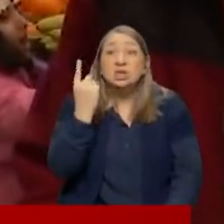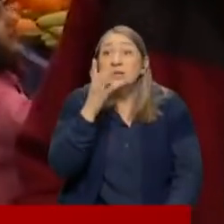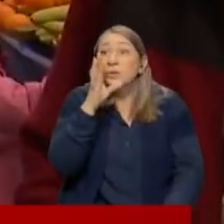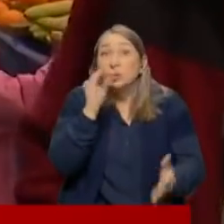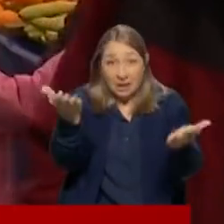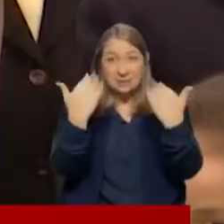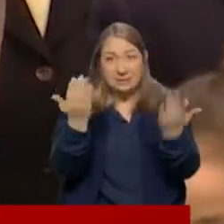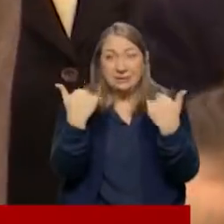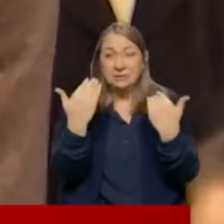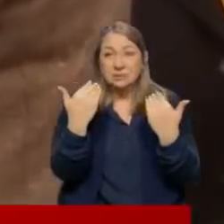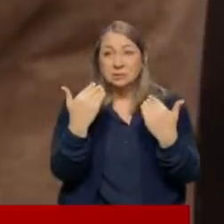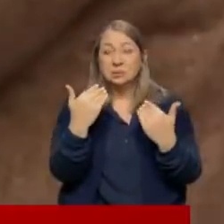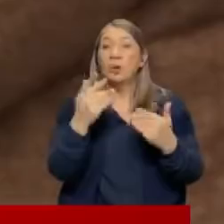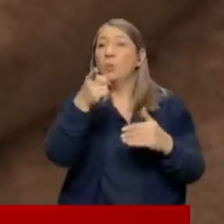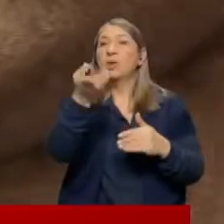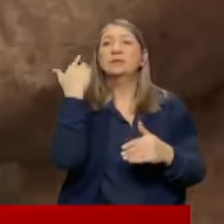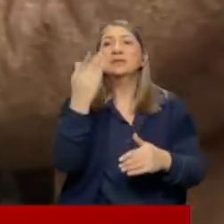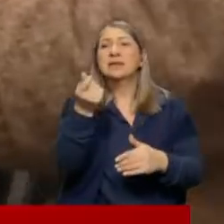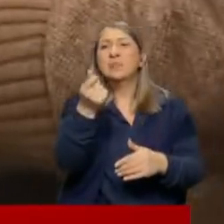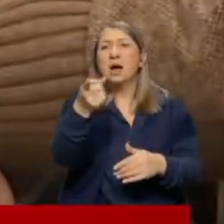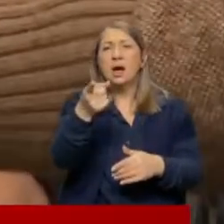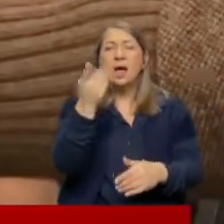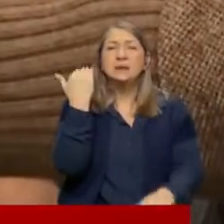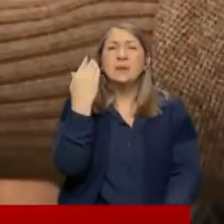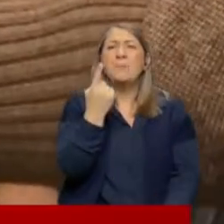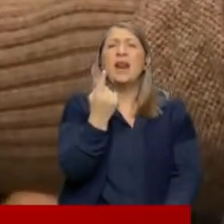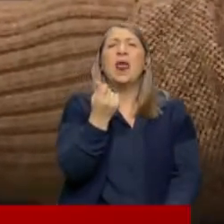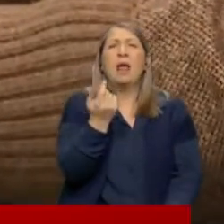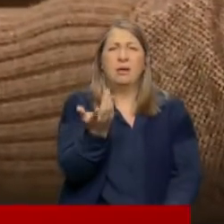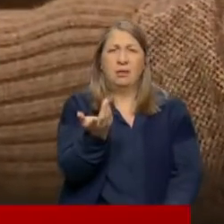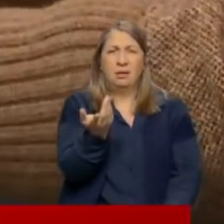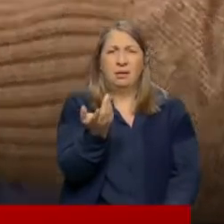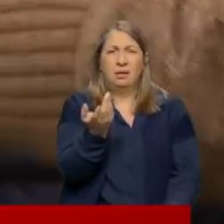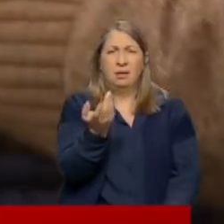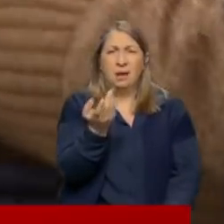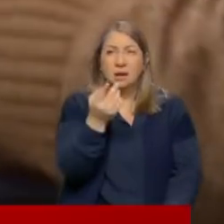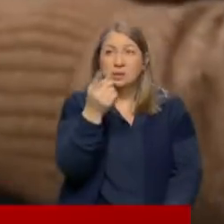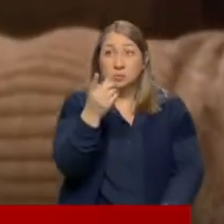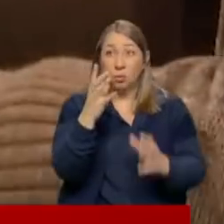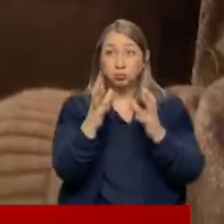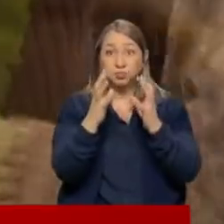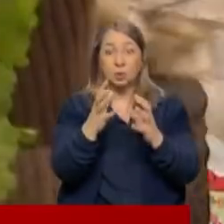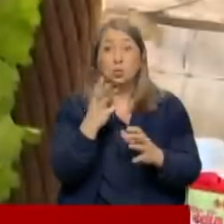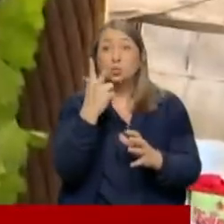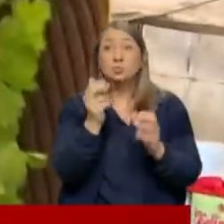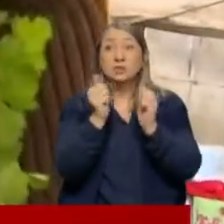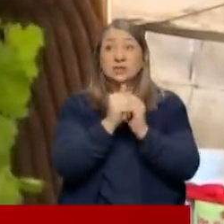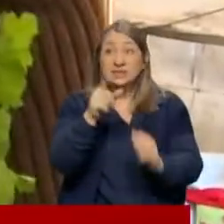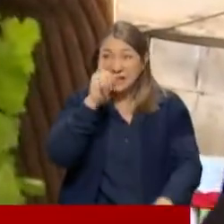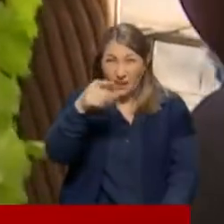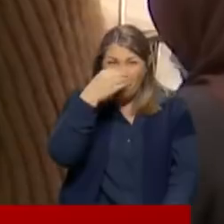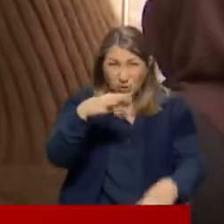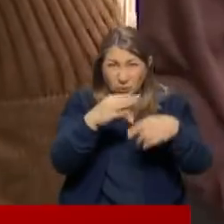Dinleyecek kişiler gelsinler. Bunun peki bağı eskiden ne kadar? Eskide 1 milyondu. Daha mı büyüktü bir de? 3 misli. Yani